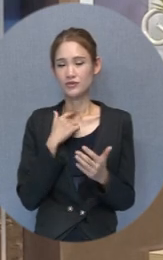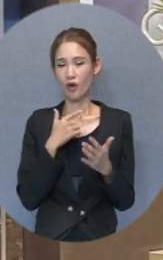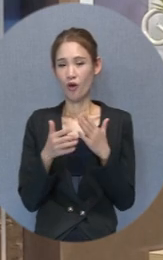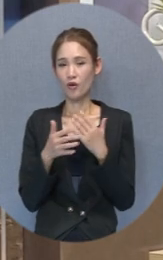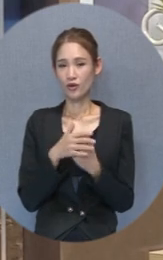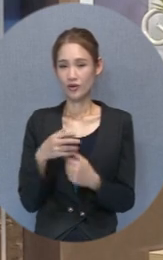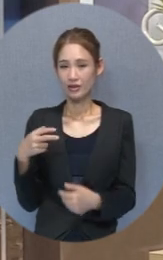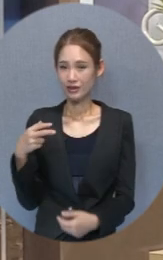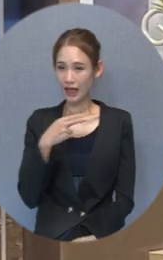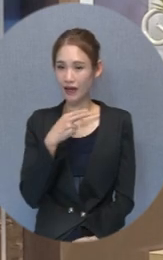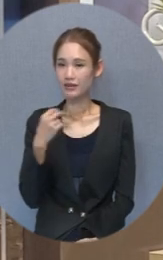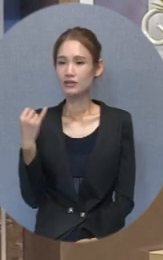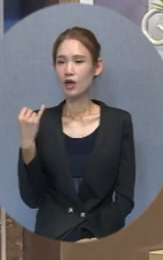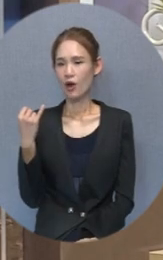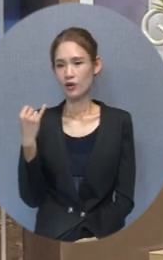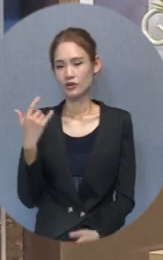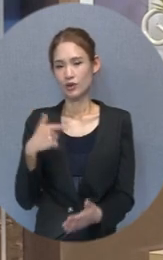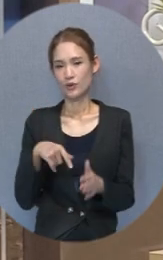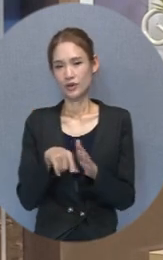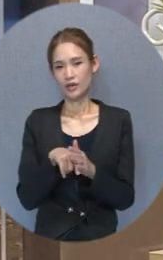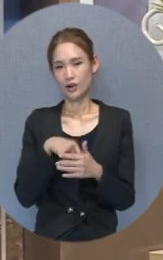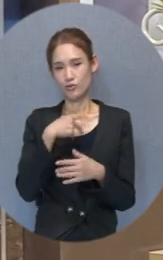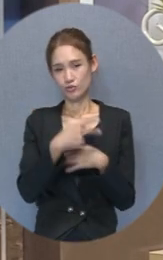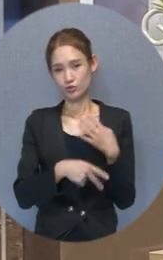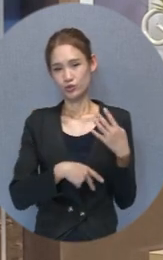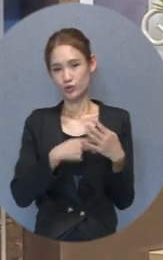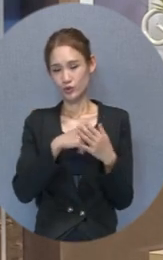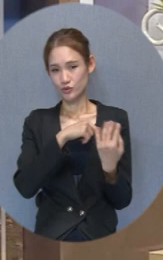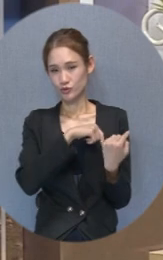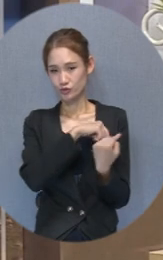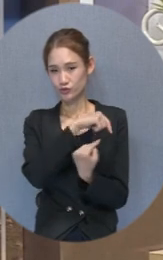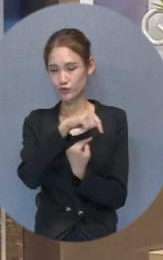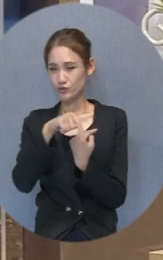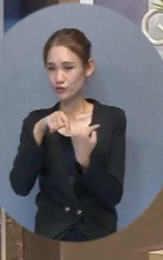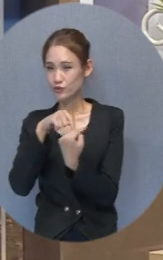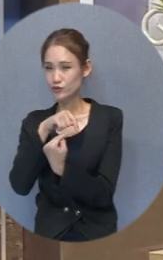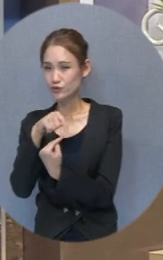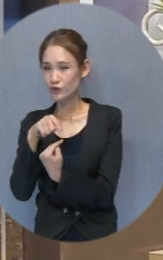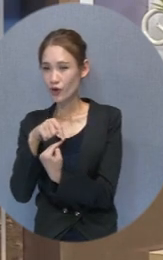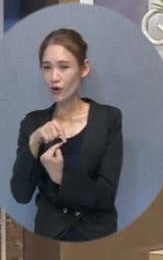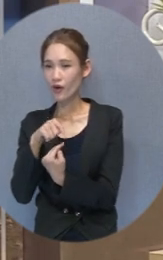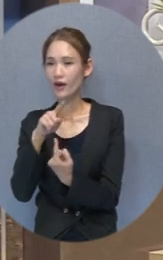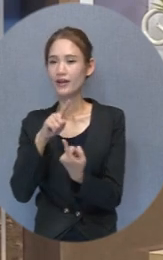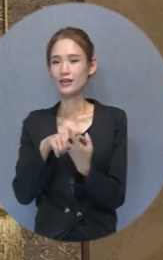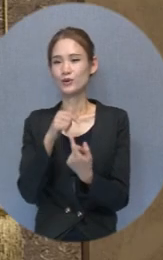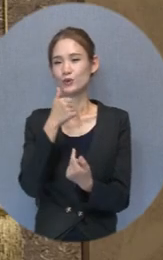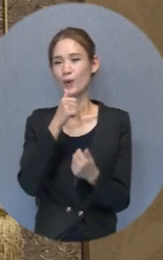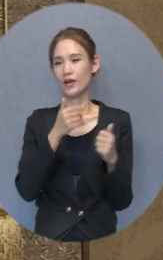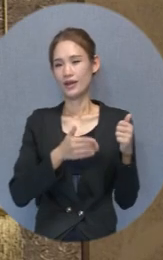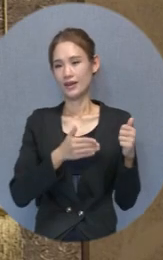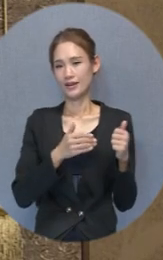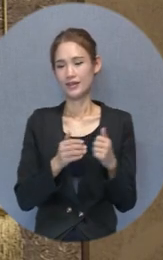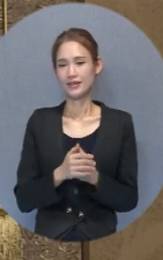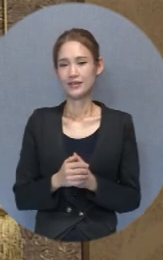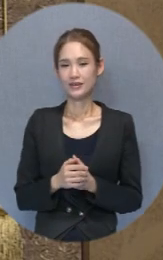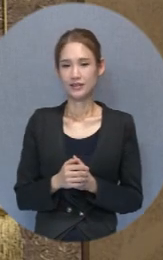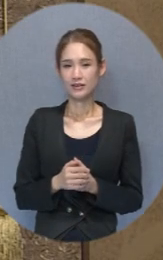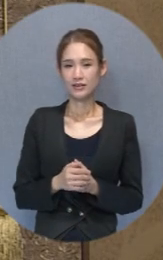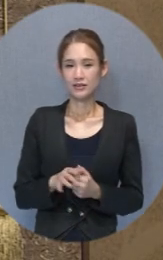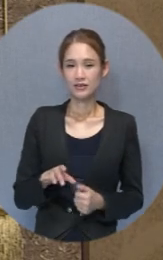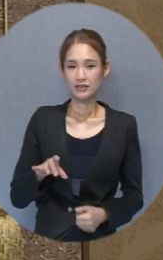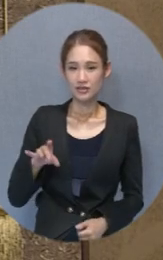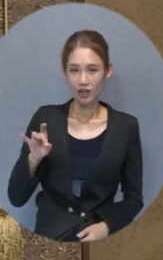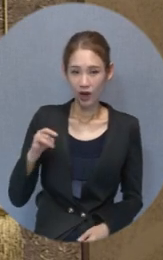경력단절 여성분들을 위한 프로그램도 운영을 하고 네. 계시는 걸로 알고 있는데 네. 좀 소개를 해주실 수 네. 있으실까요? 처음에